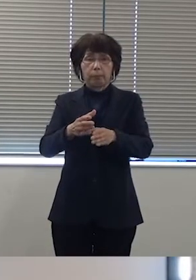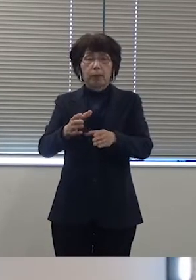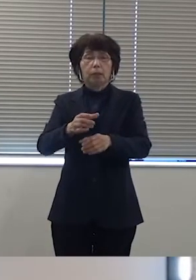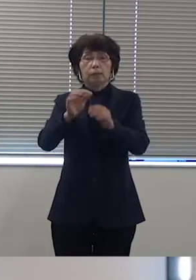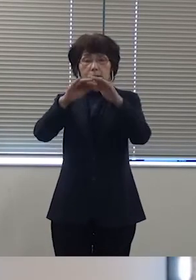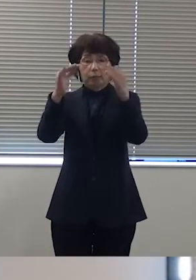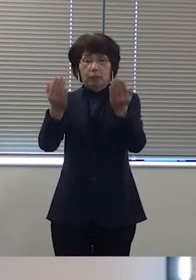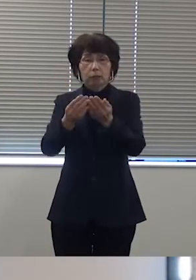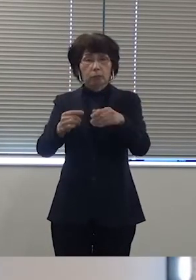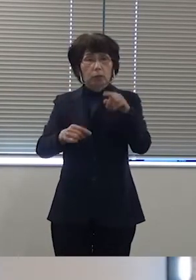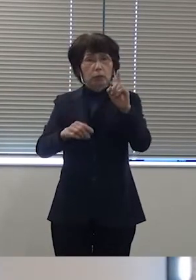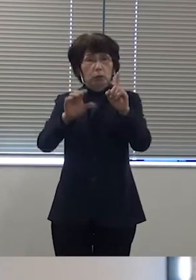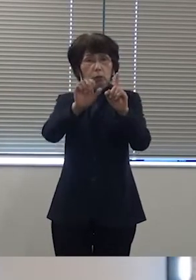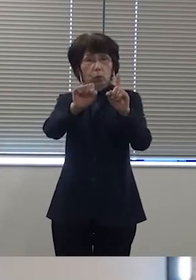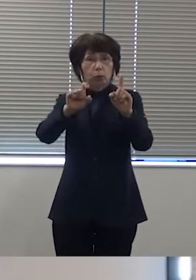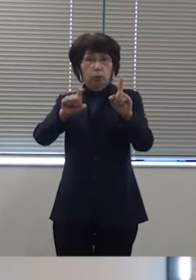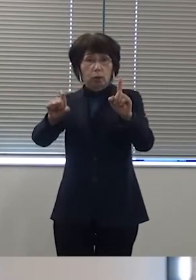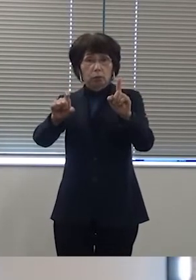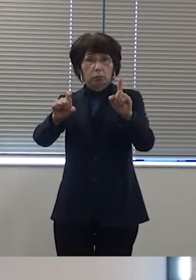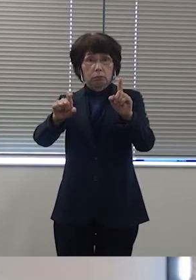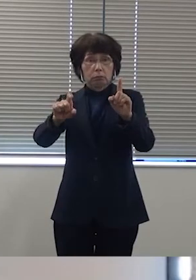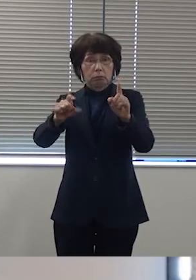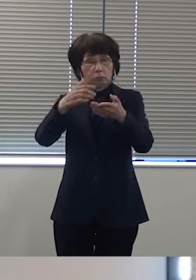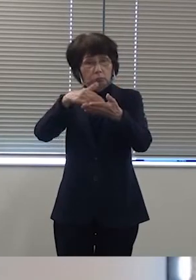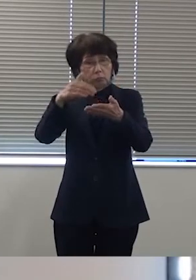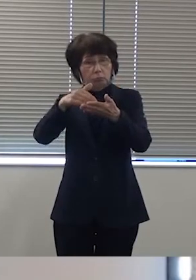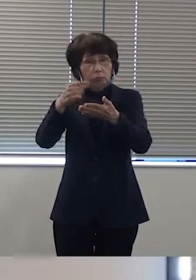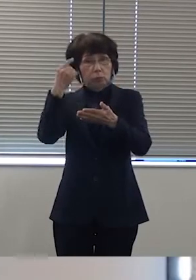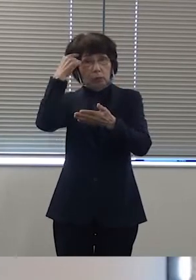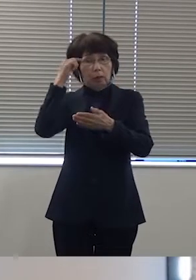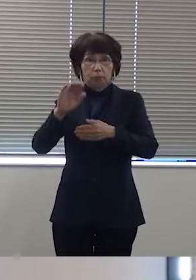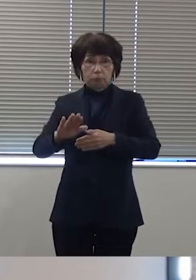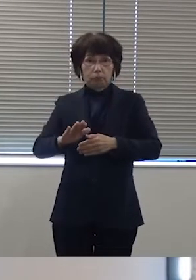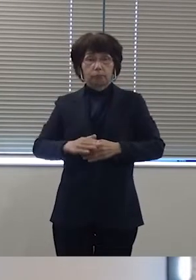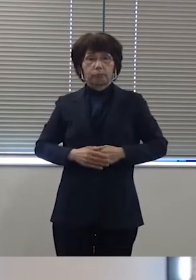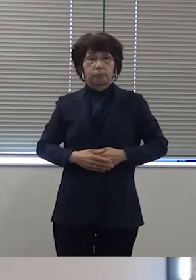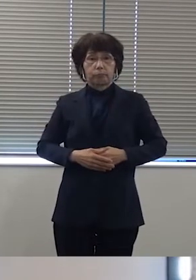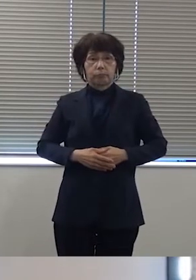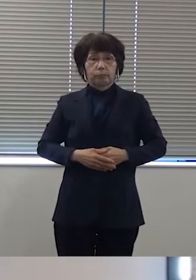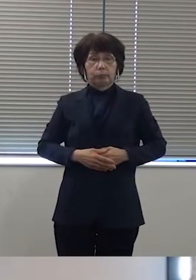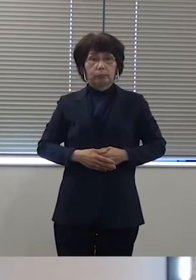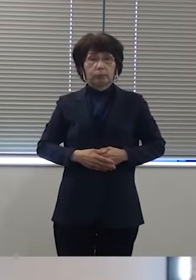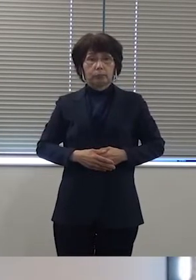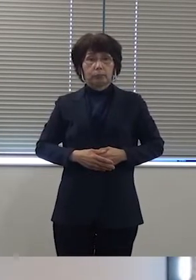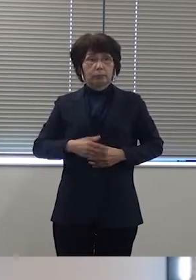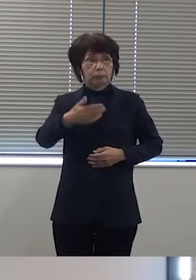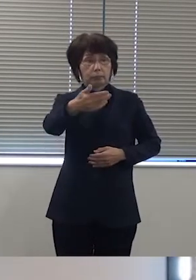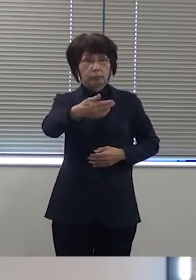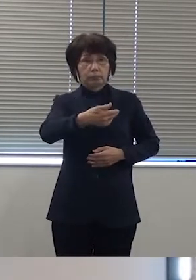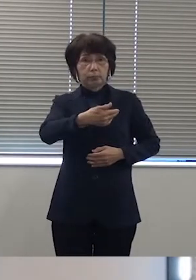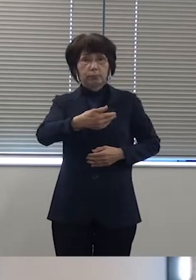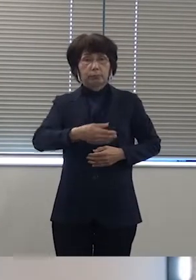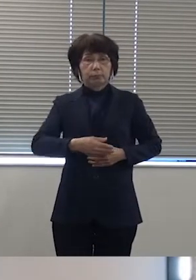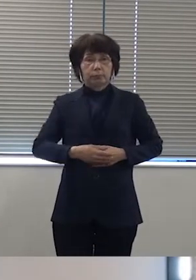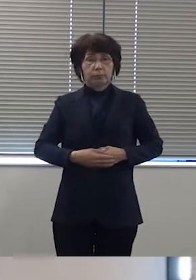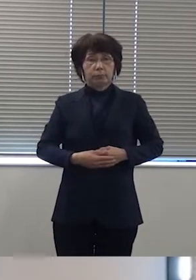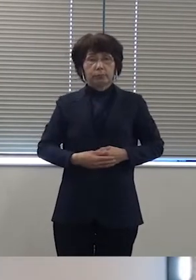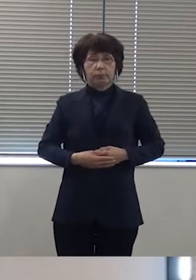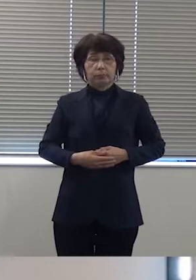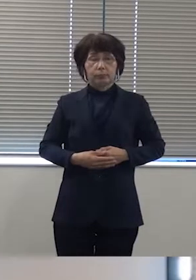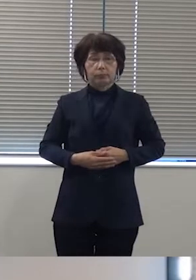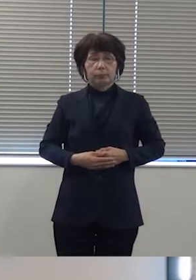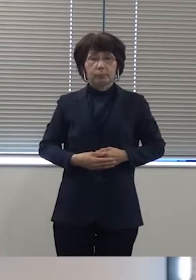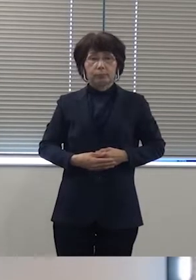し ては1億ぐらいあったとしても、ちなみに選挙の公約にもあると思うんですが、そのい